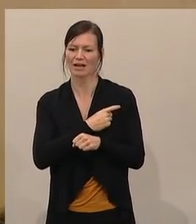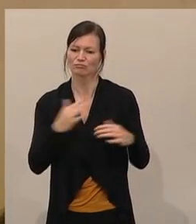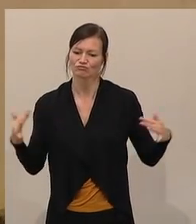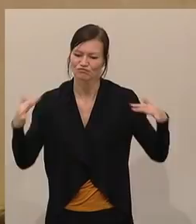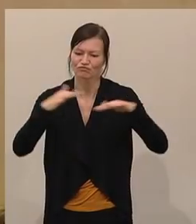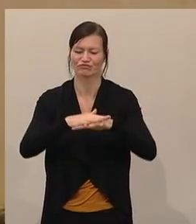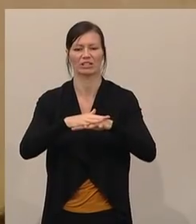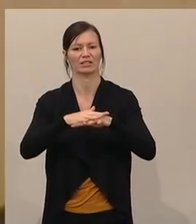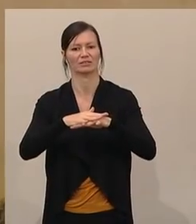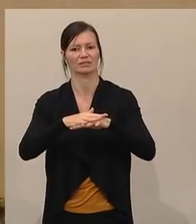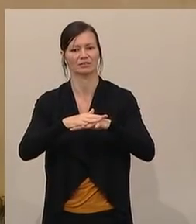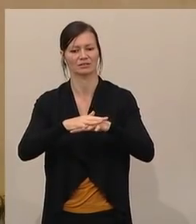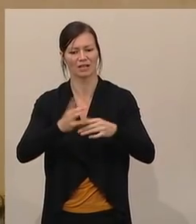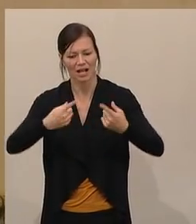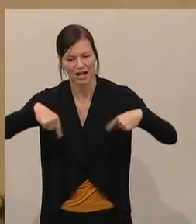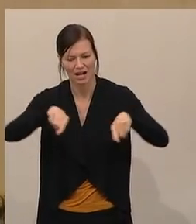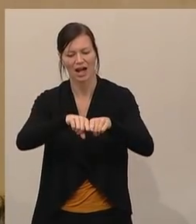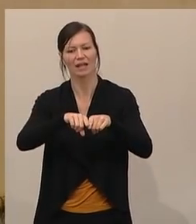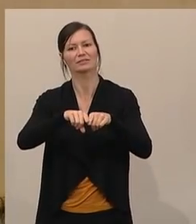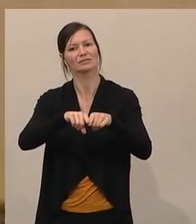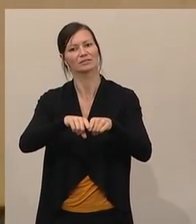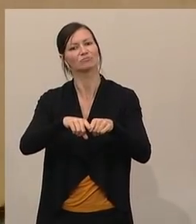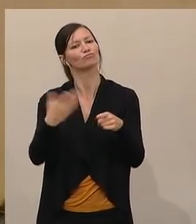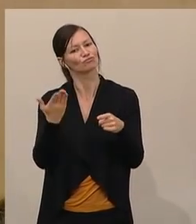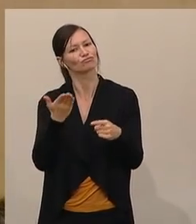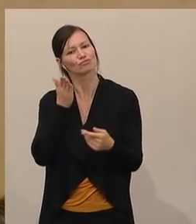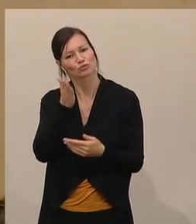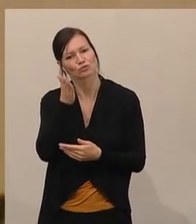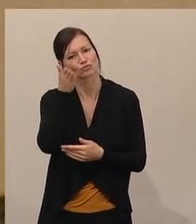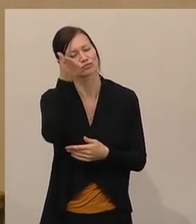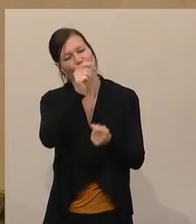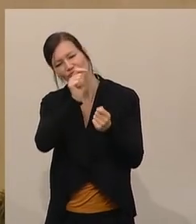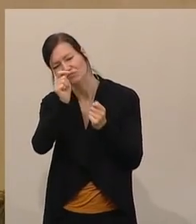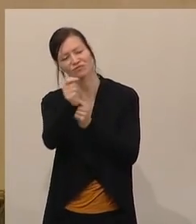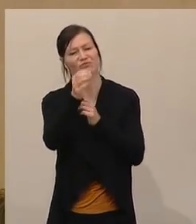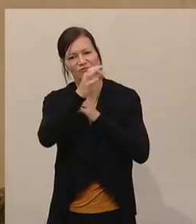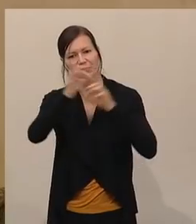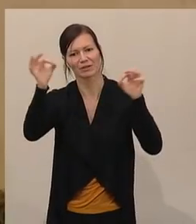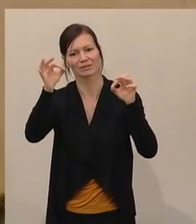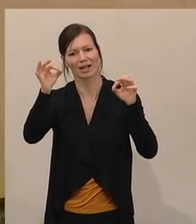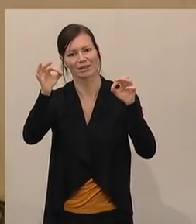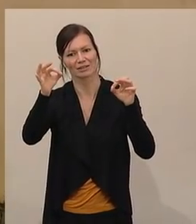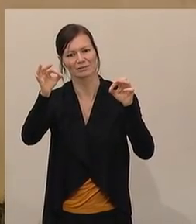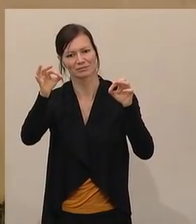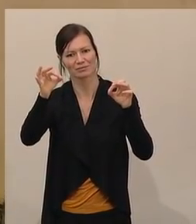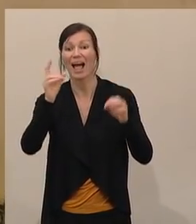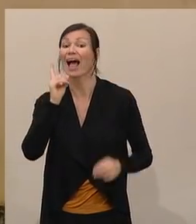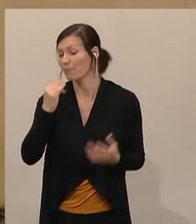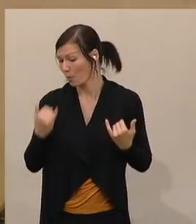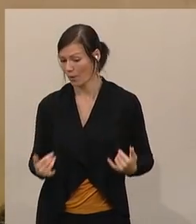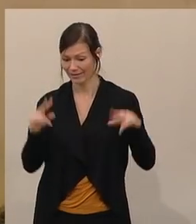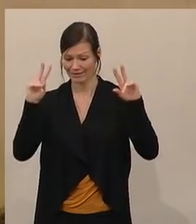der echten Demokratie und der Ökologiewende zum Durchbruch verhelfen. So, und jetzt zum eigentlichen Thema der heutigen